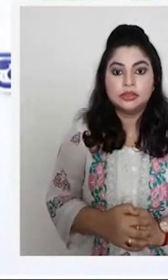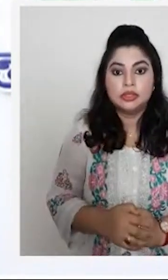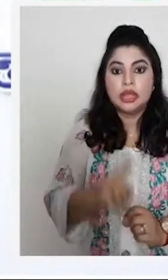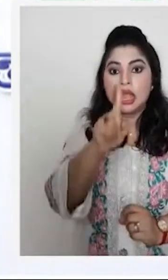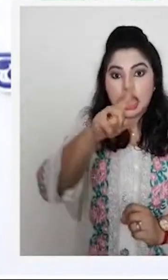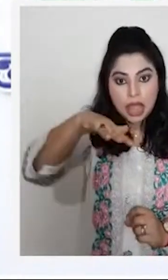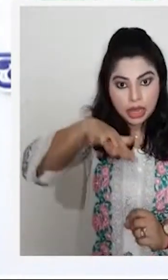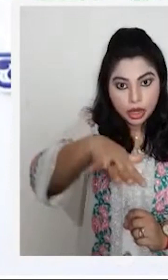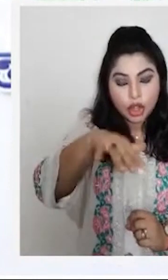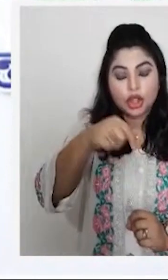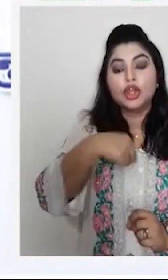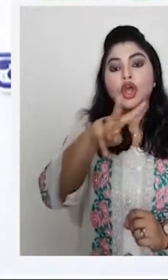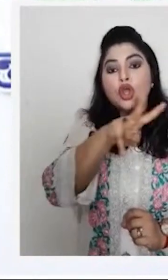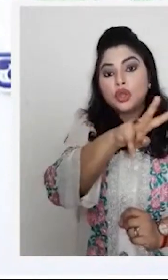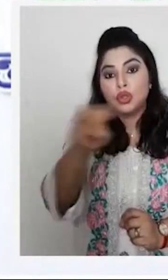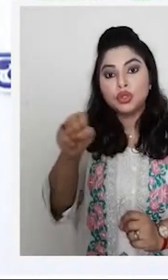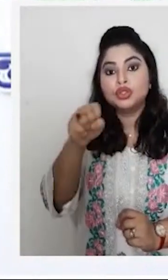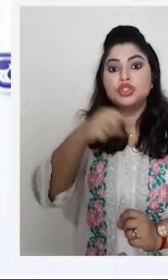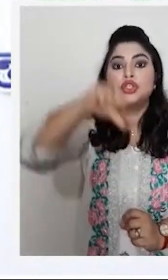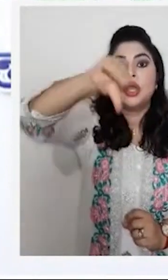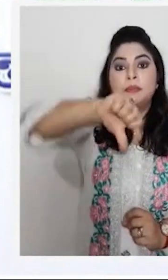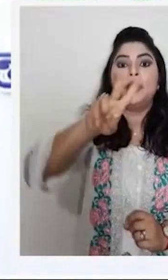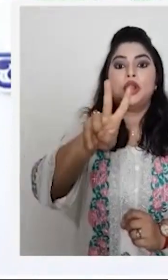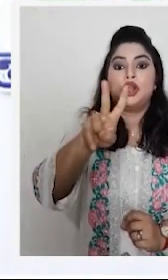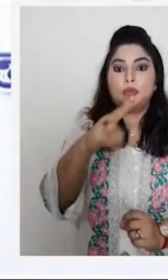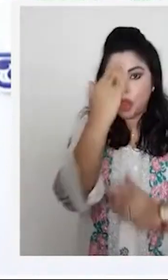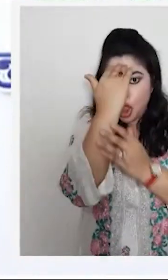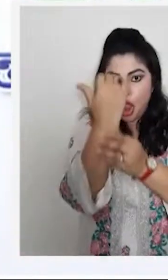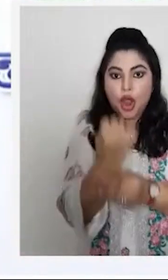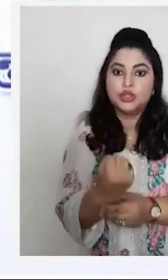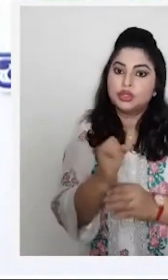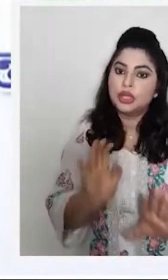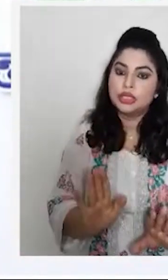হার 23.39%। এ পর্যন্ত শনাক্ত